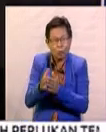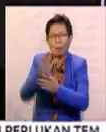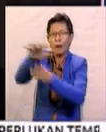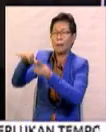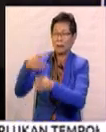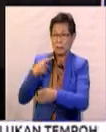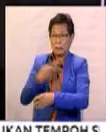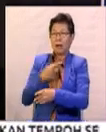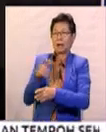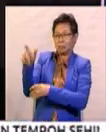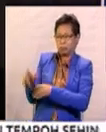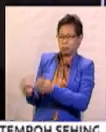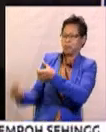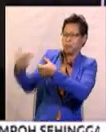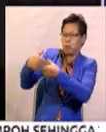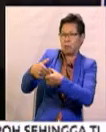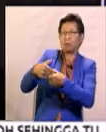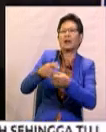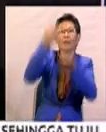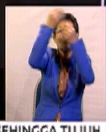melibatkan diri dalam penyiaran digital.